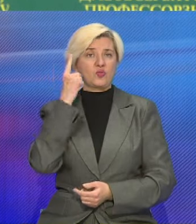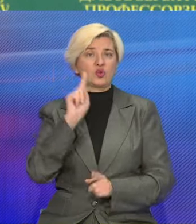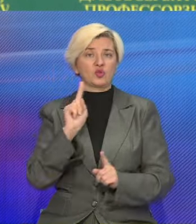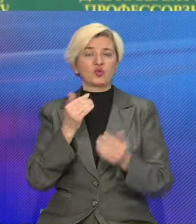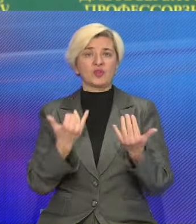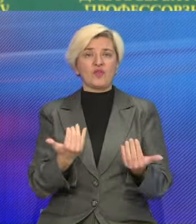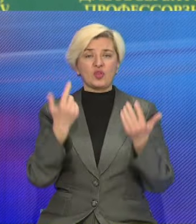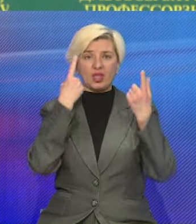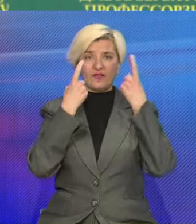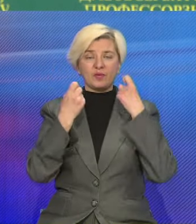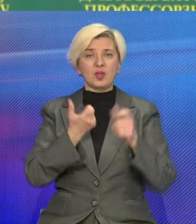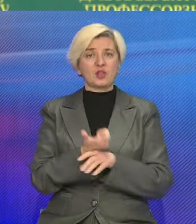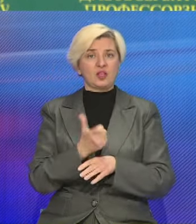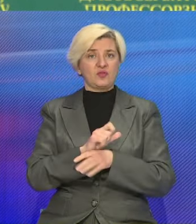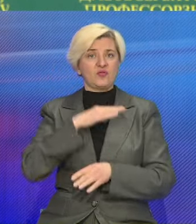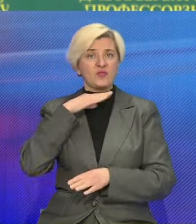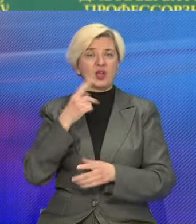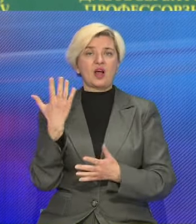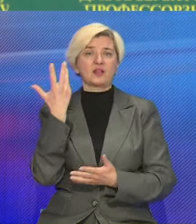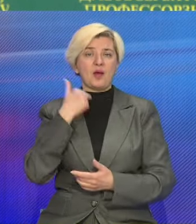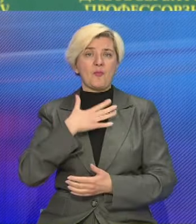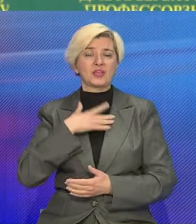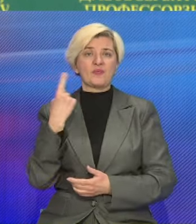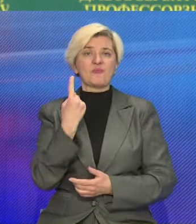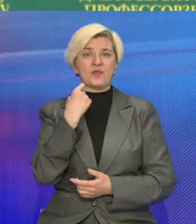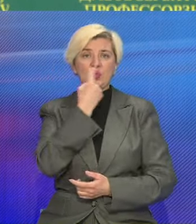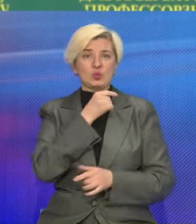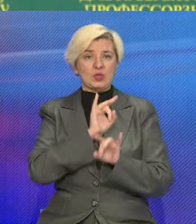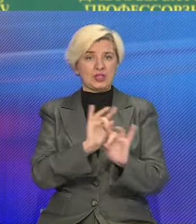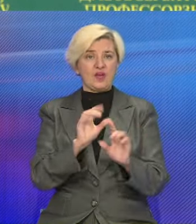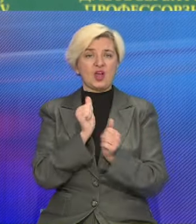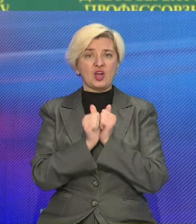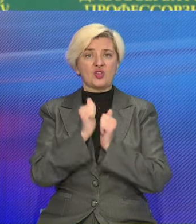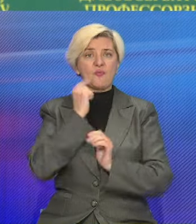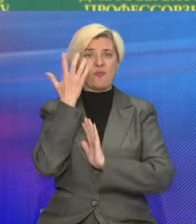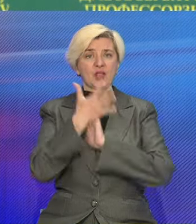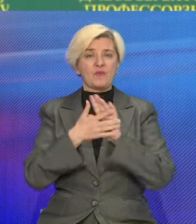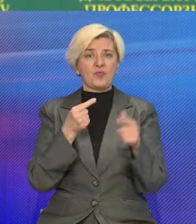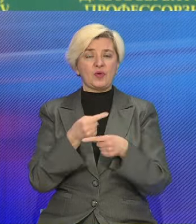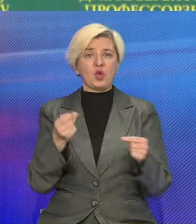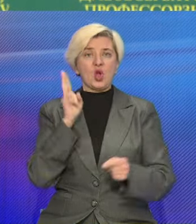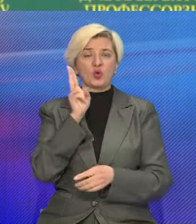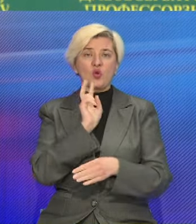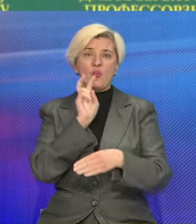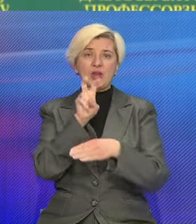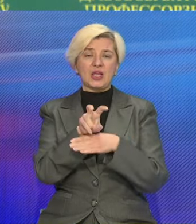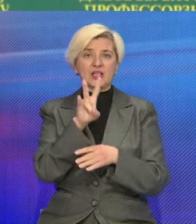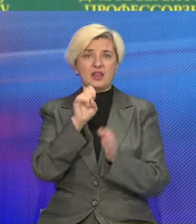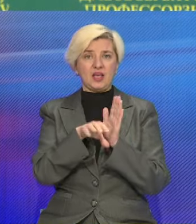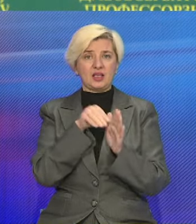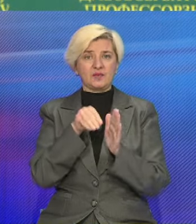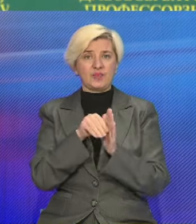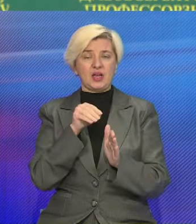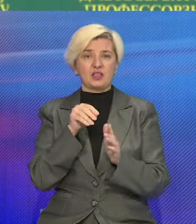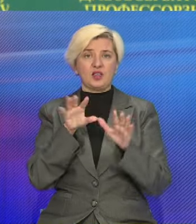достатньо, але коли з первого хосту розказуєш, тому кожен розуміє по-разному. Я вже кажу, хто проходив на избирательній участці, а хто там